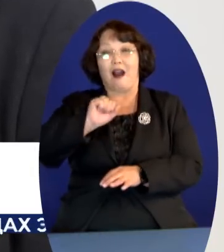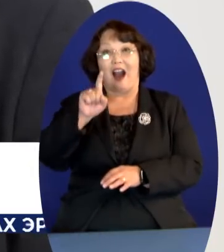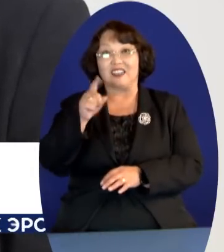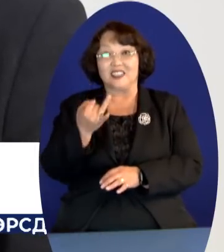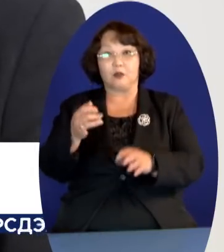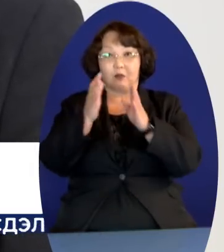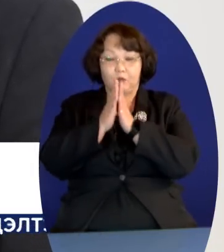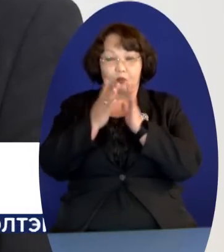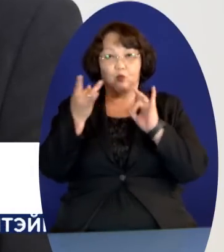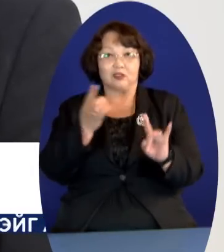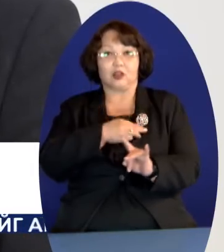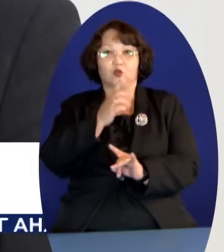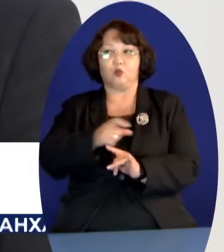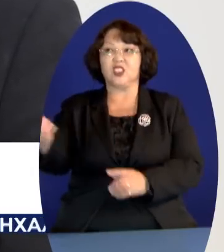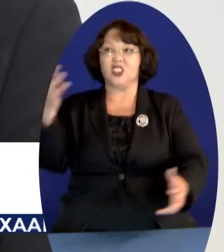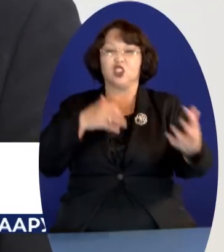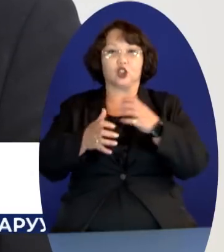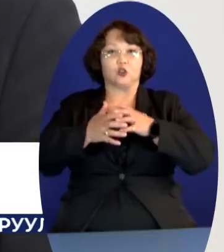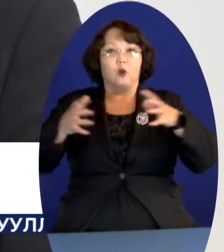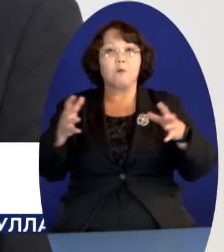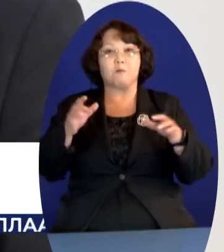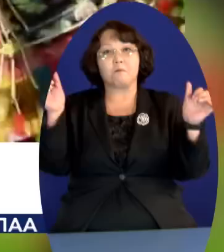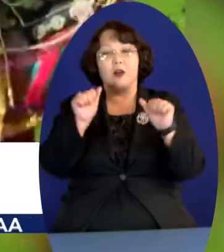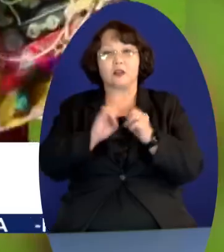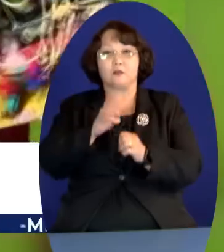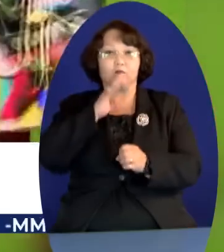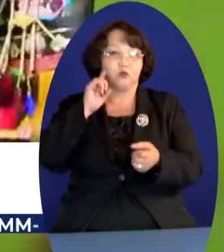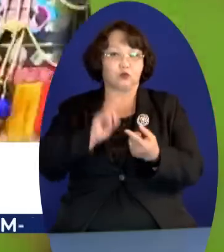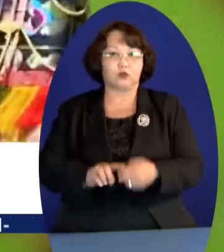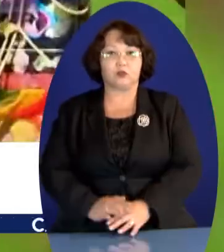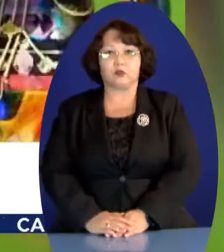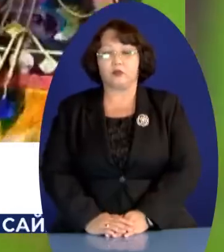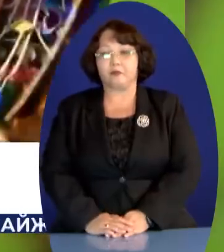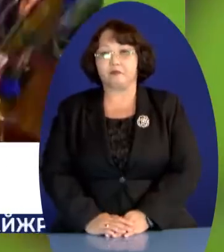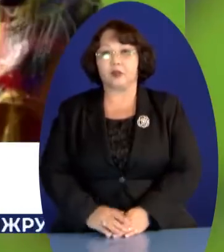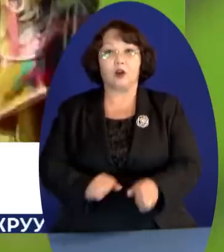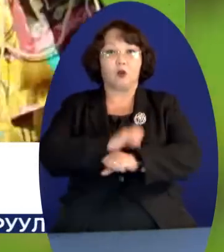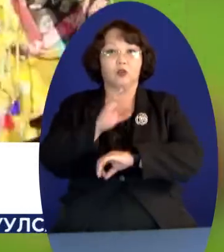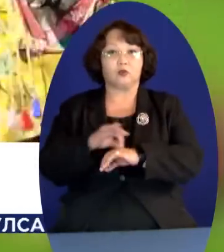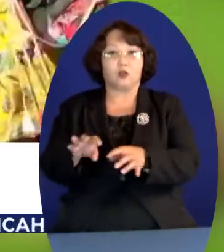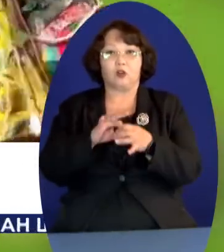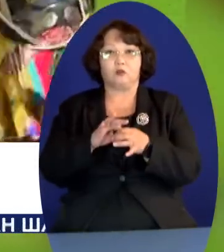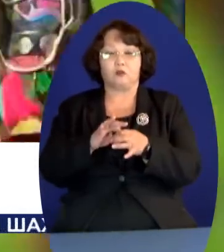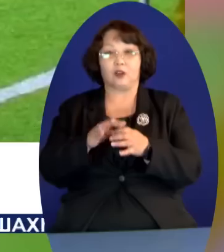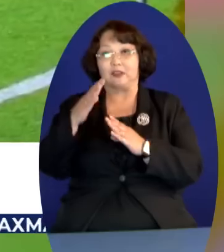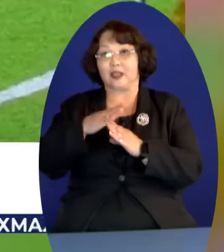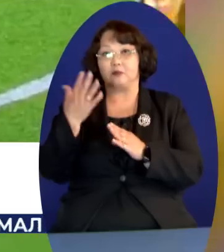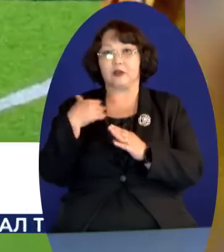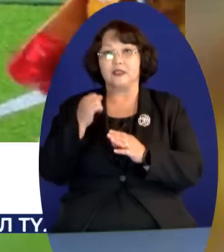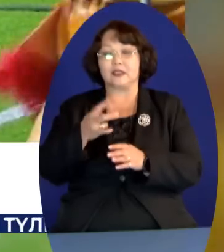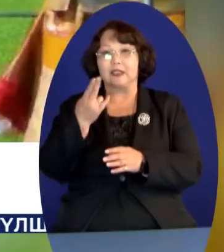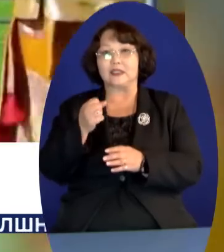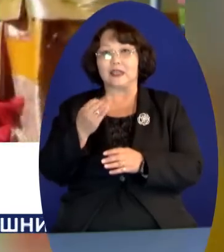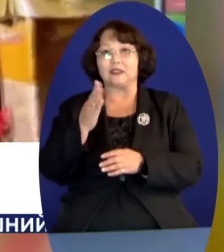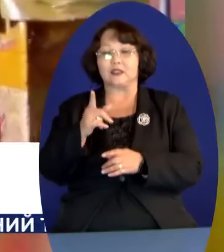цуглддаг томоохон наадам болгож хөгжүүлнэ гэсэн одоо зорилт төвшүүлсэн байна. Ковид цар тахлаа шалтгаалan завсарлаад байсан даншиг